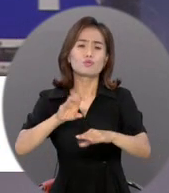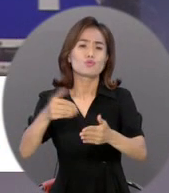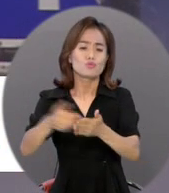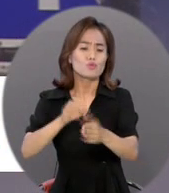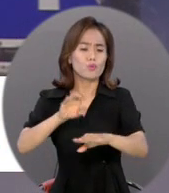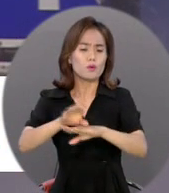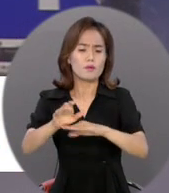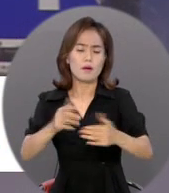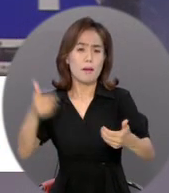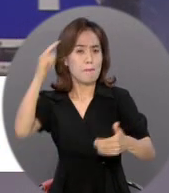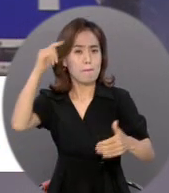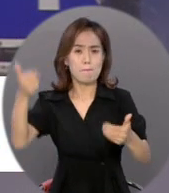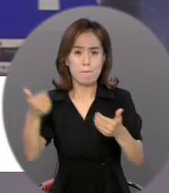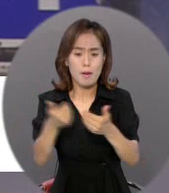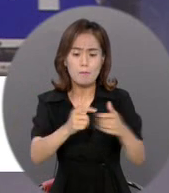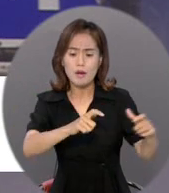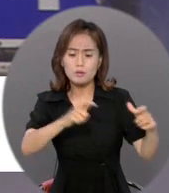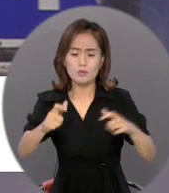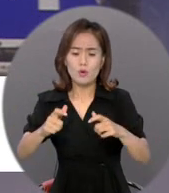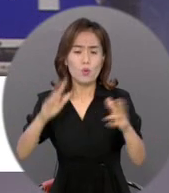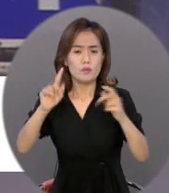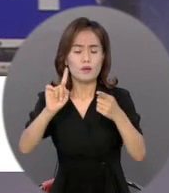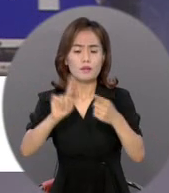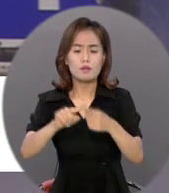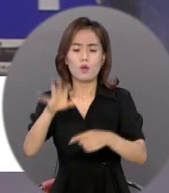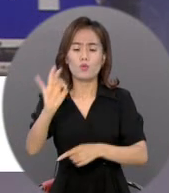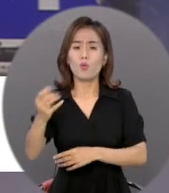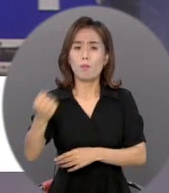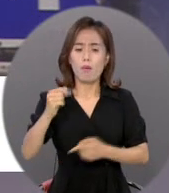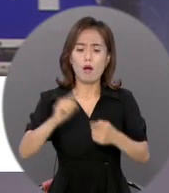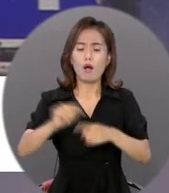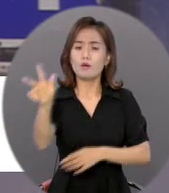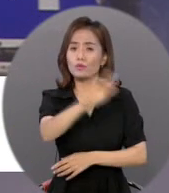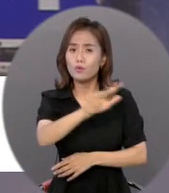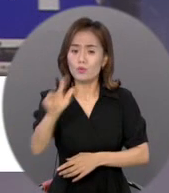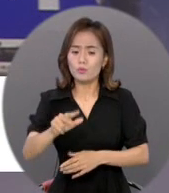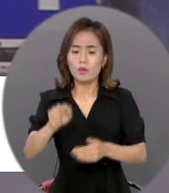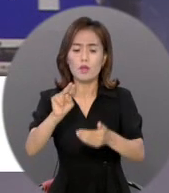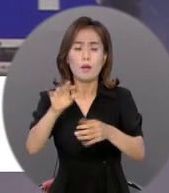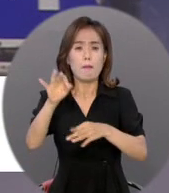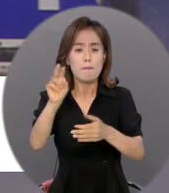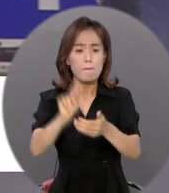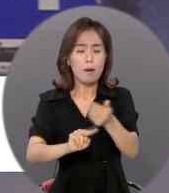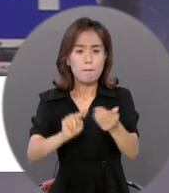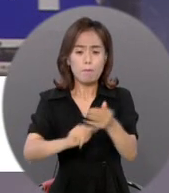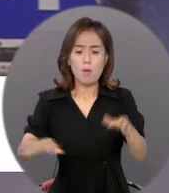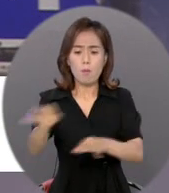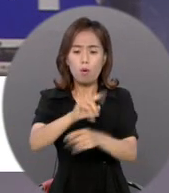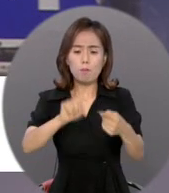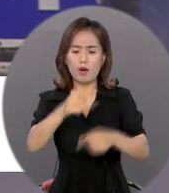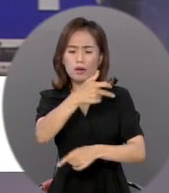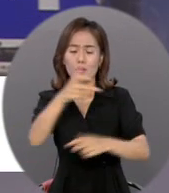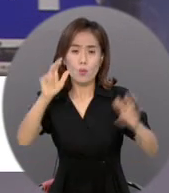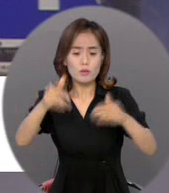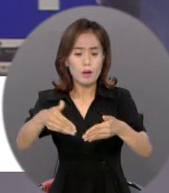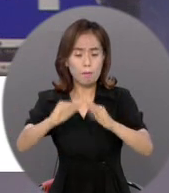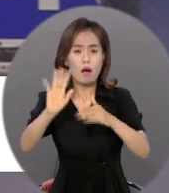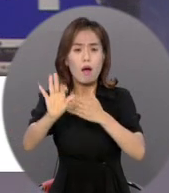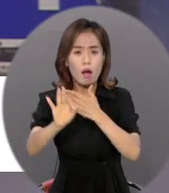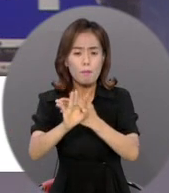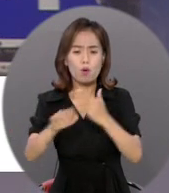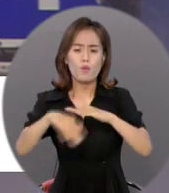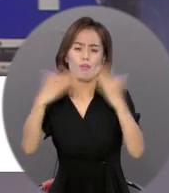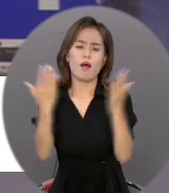있습니다. 지역 업체들은 막대한 자금력과 전국적인 영업망을 갖춘 거대 기업이 진출하면 고사